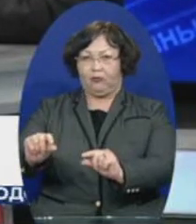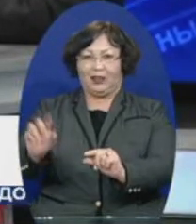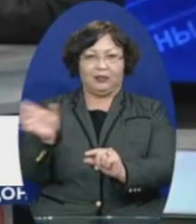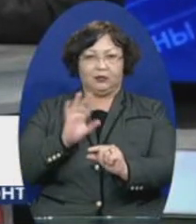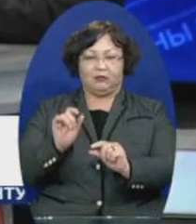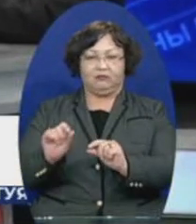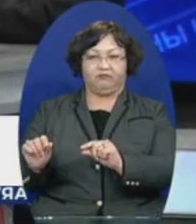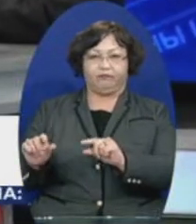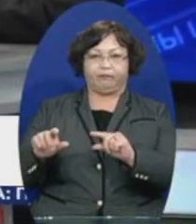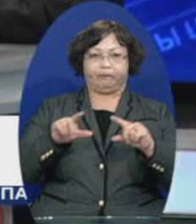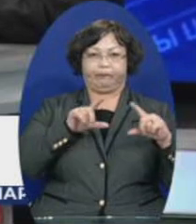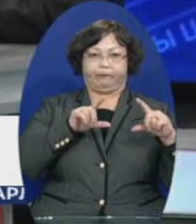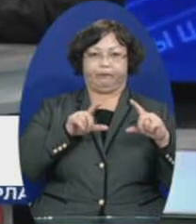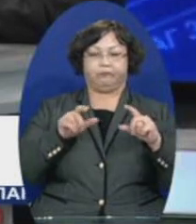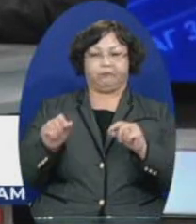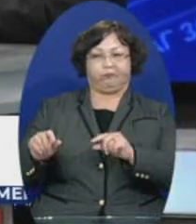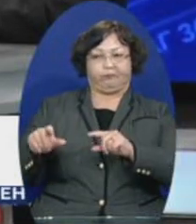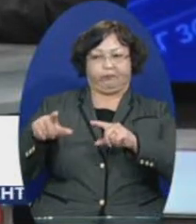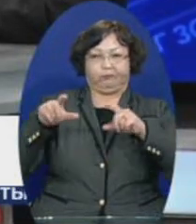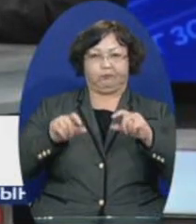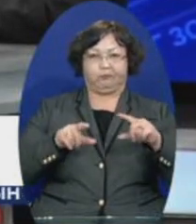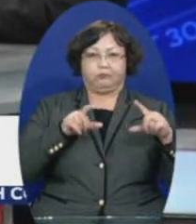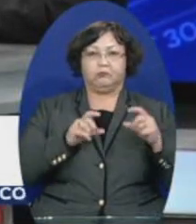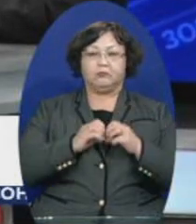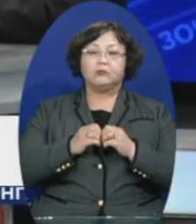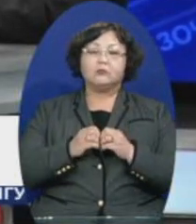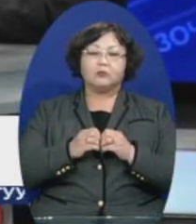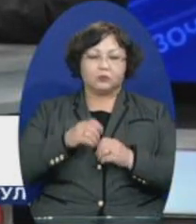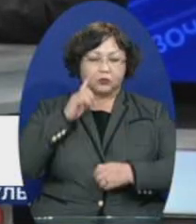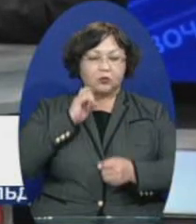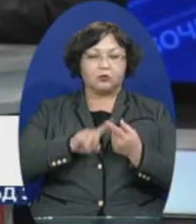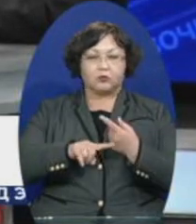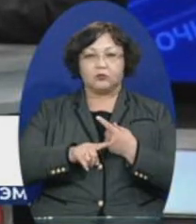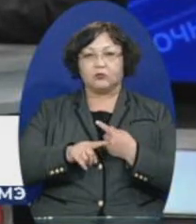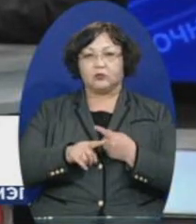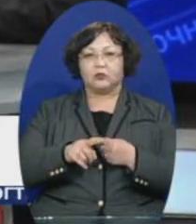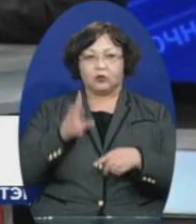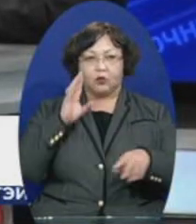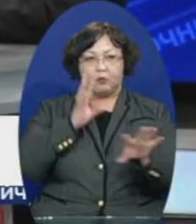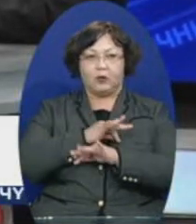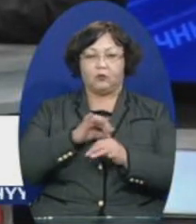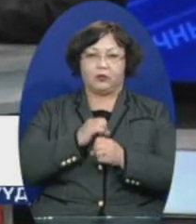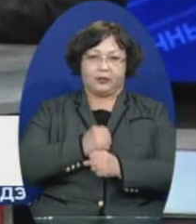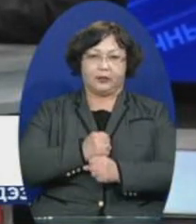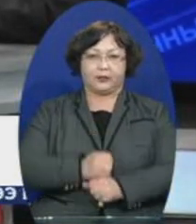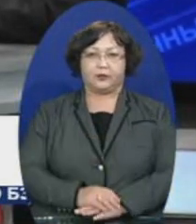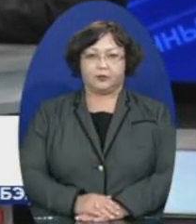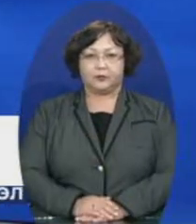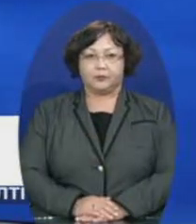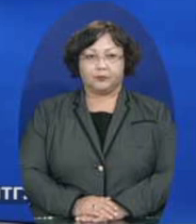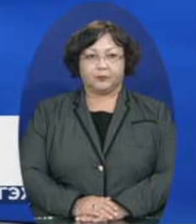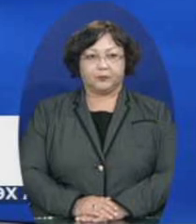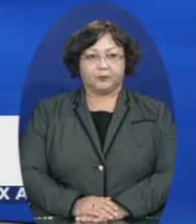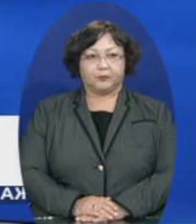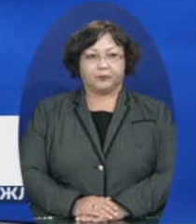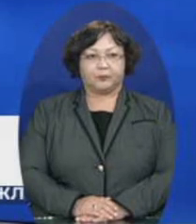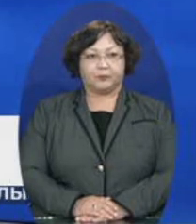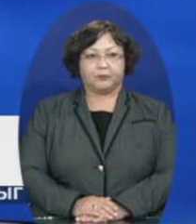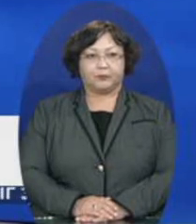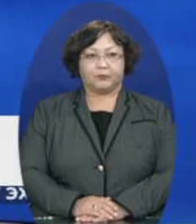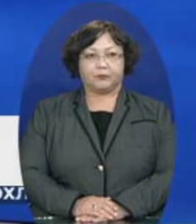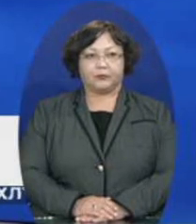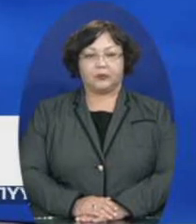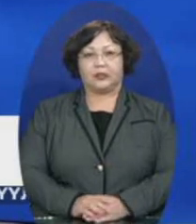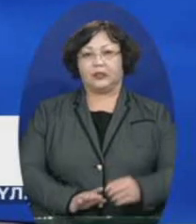ялгааг бид нар бас арилгахыг нэгдүгээр тийм төрийн албаагчны салингийн нэмэгдлийн хүрээнд хийж байгаа ажлын хувьд зохицуулж байна.